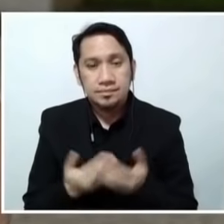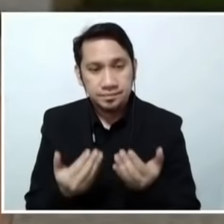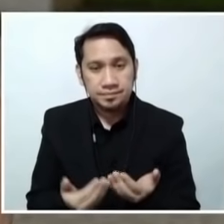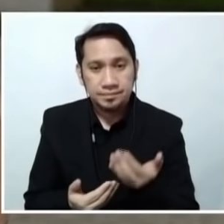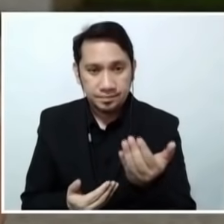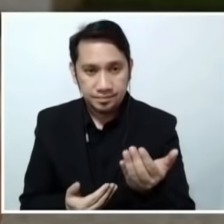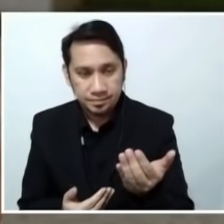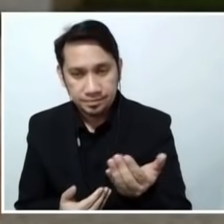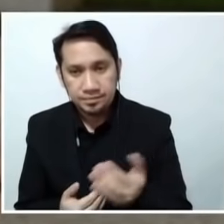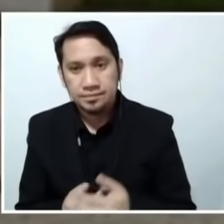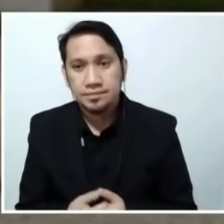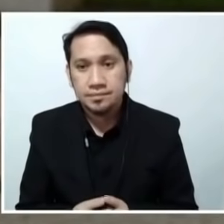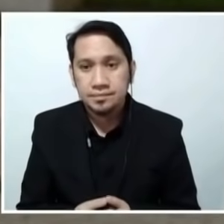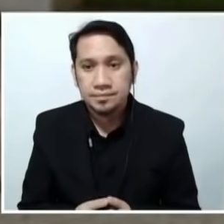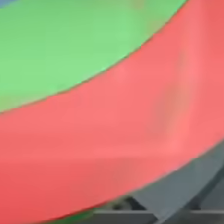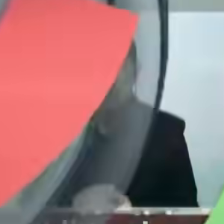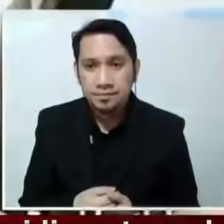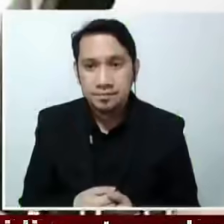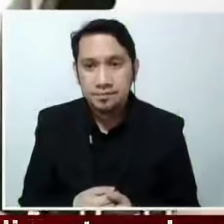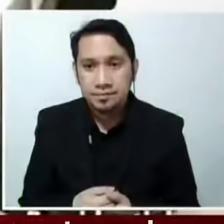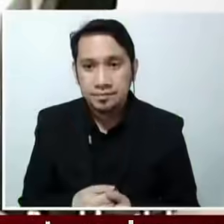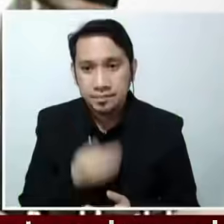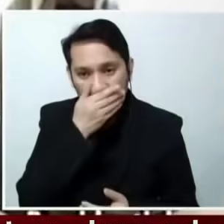Nagpapatrol, Pia Gutierrez.